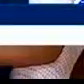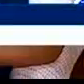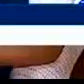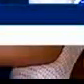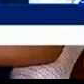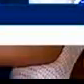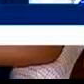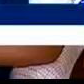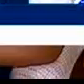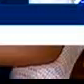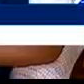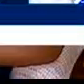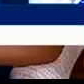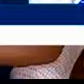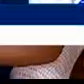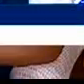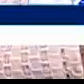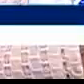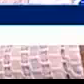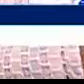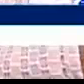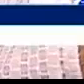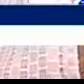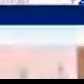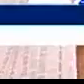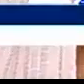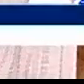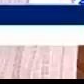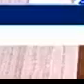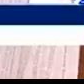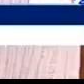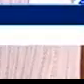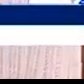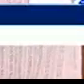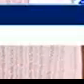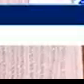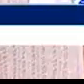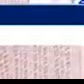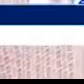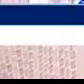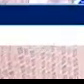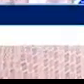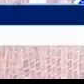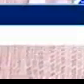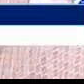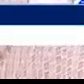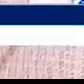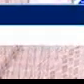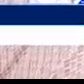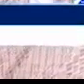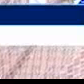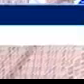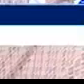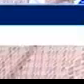am ajuns la un băiat și 6 fete. Bucuria, dragostea, averea și bogăția este în ei. Cu